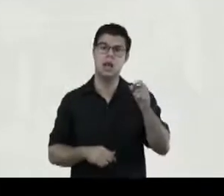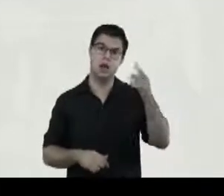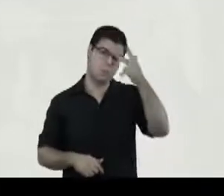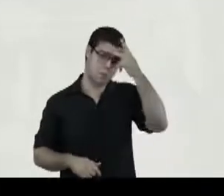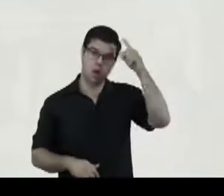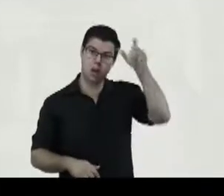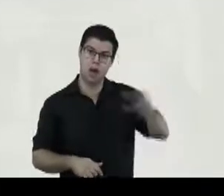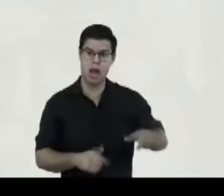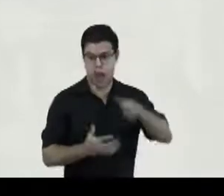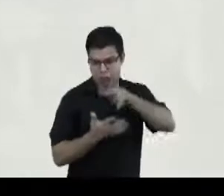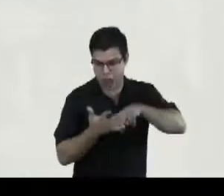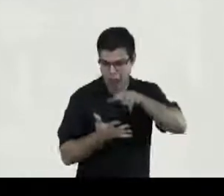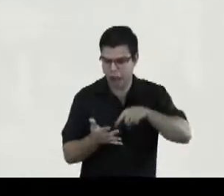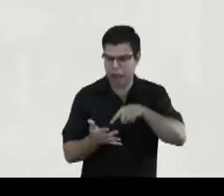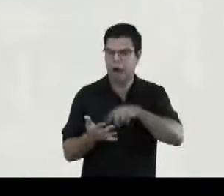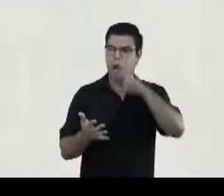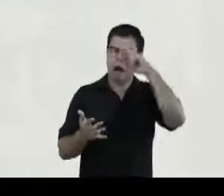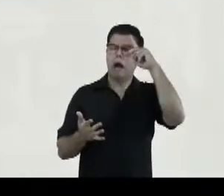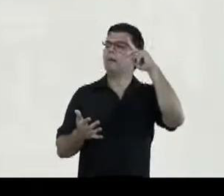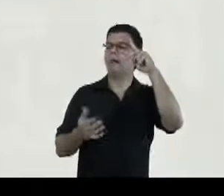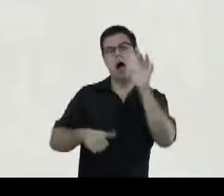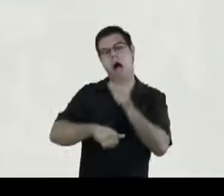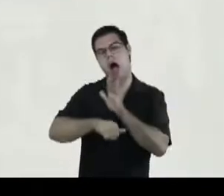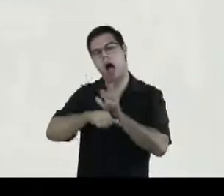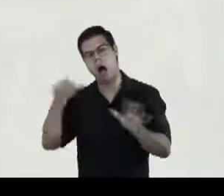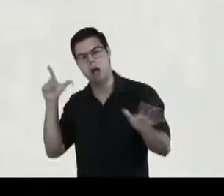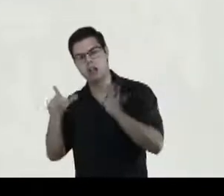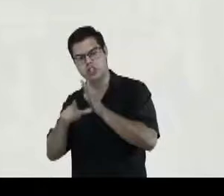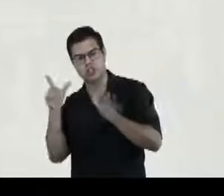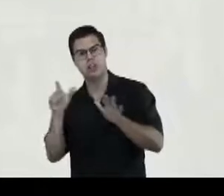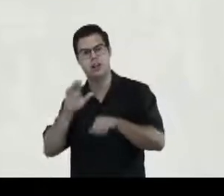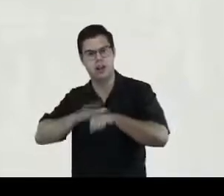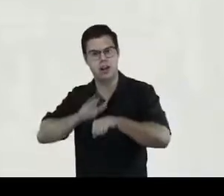une publication en ligne. Là, voilà, fait.